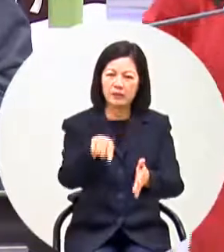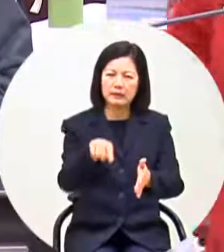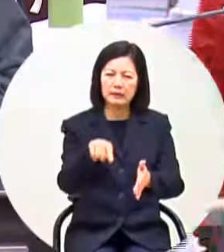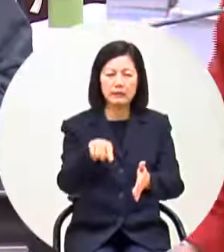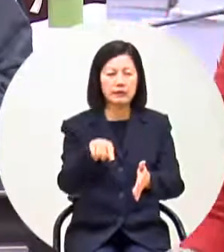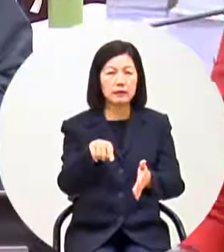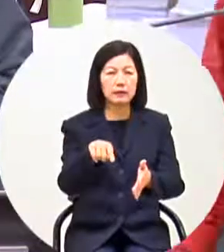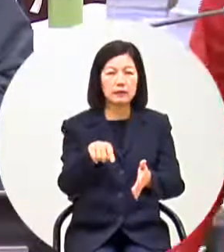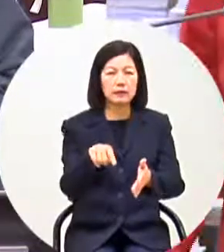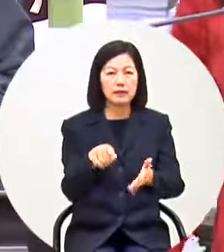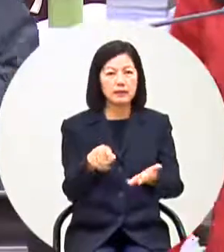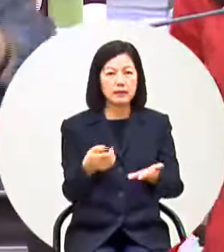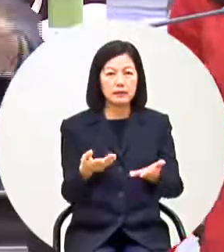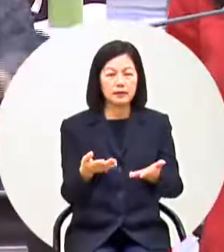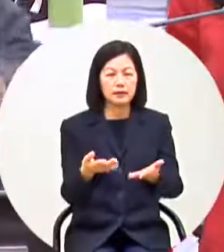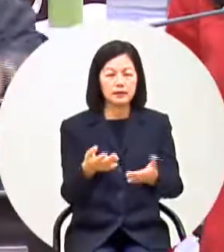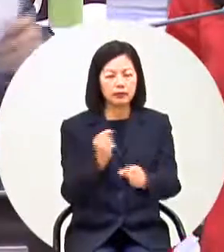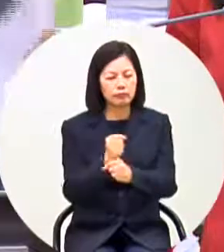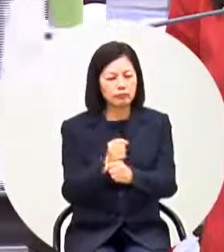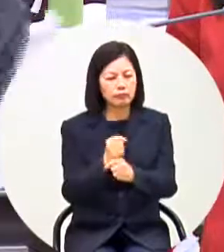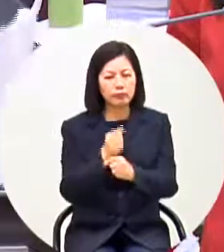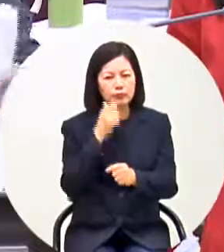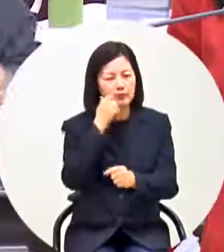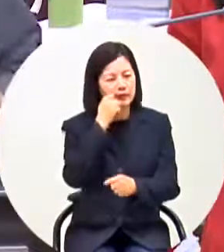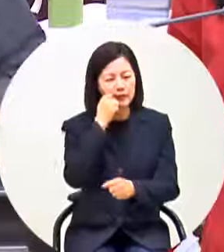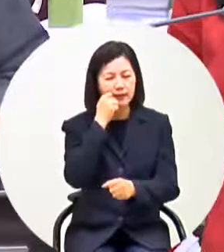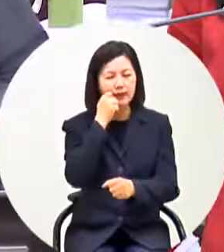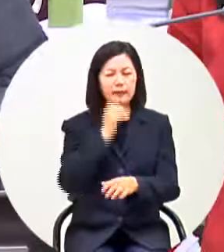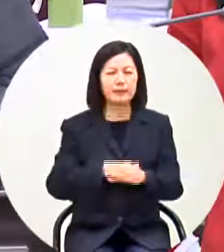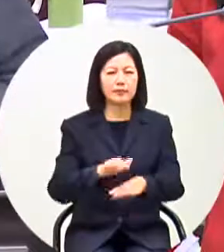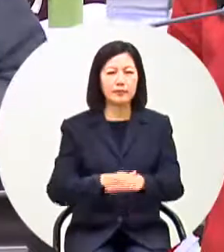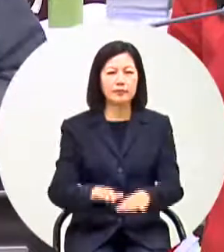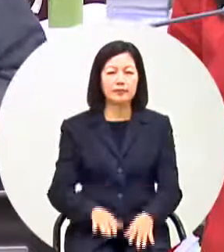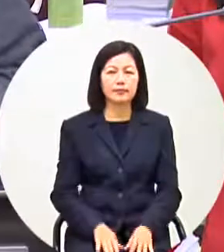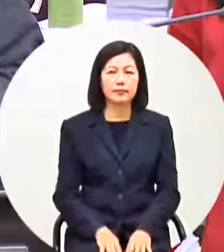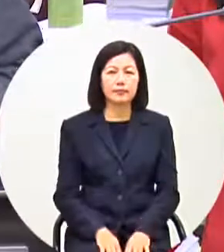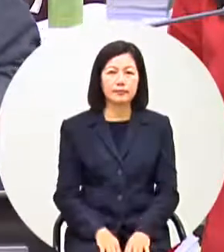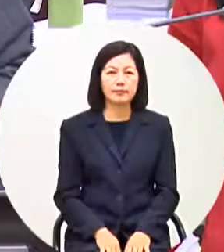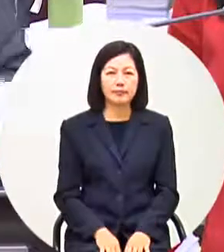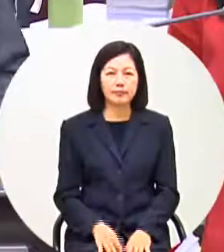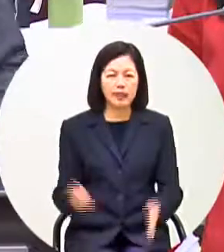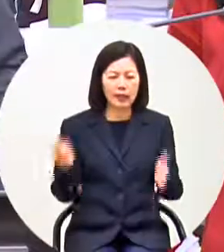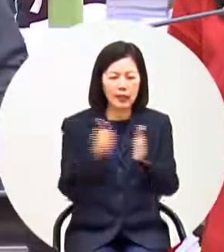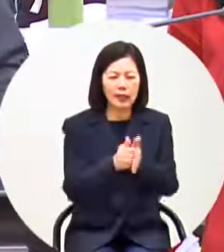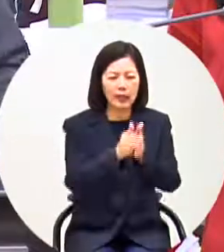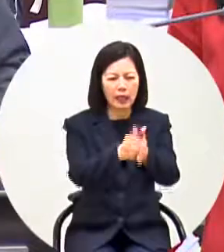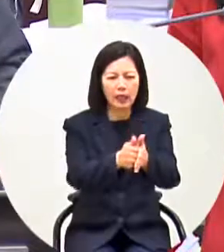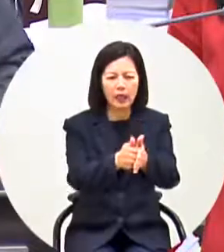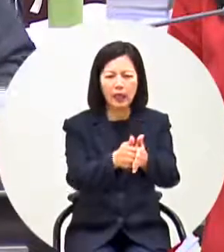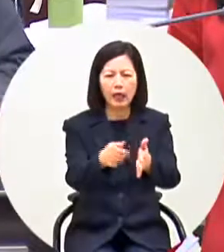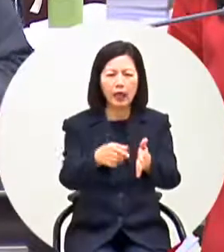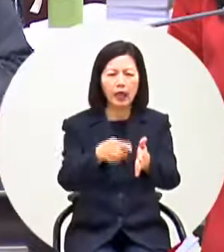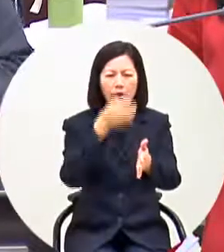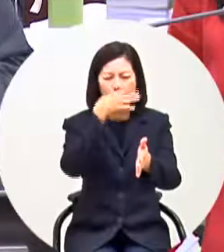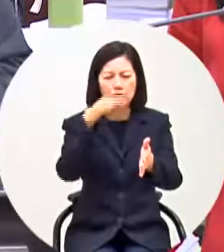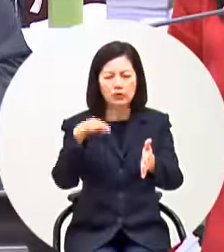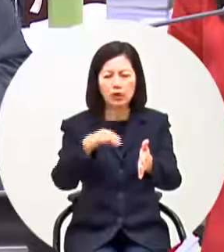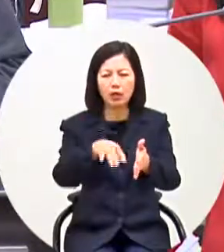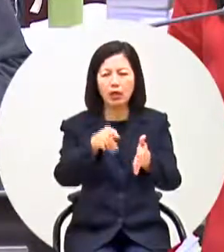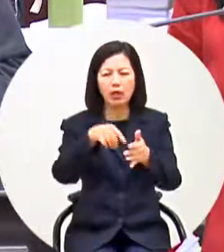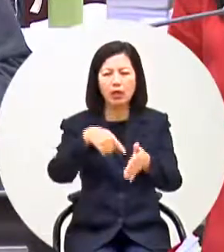上比较困难。啊，你车坐到这，你凤山要坐到达，啊，别人坐来到凤山，啊，这